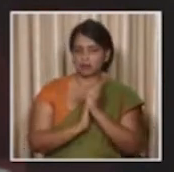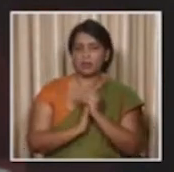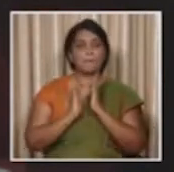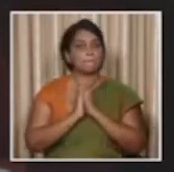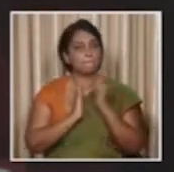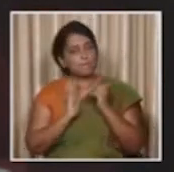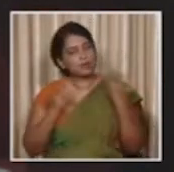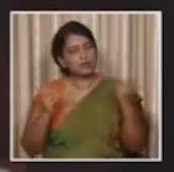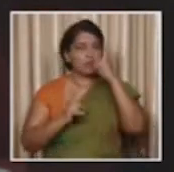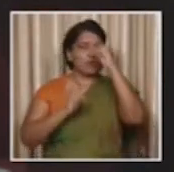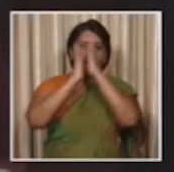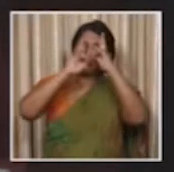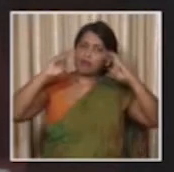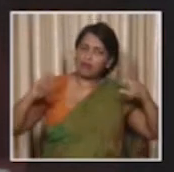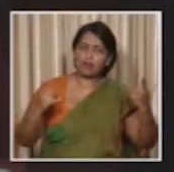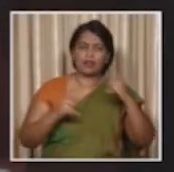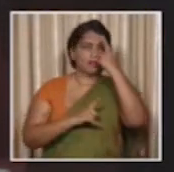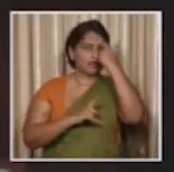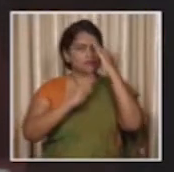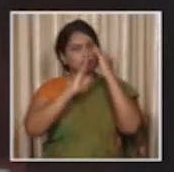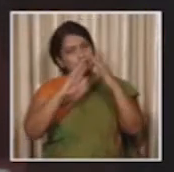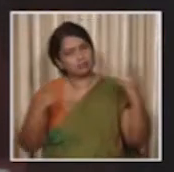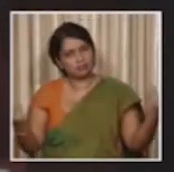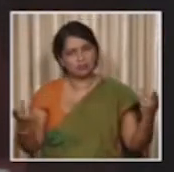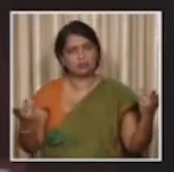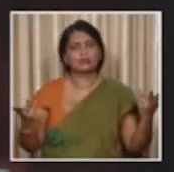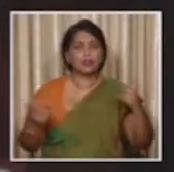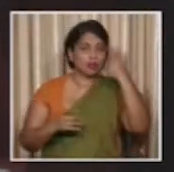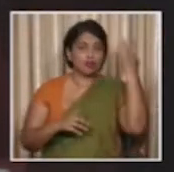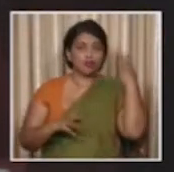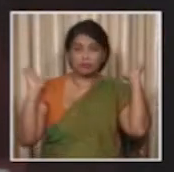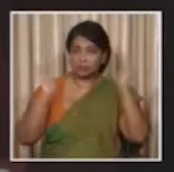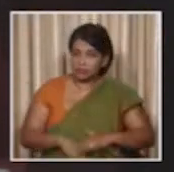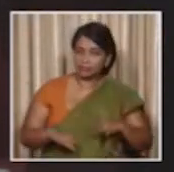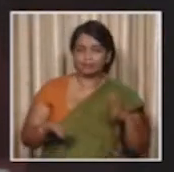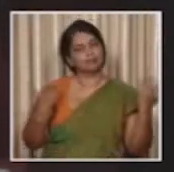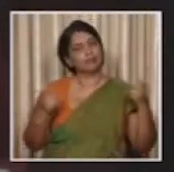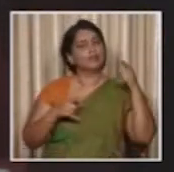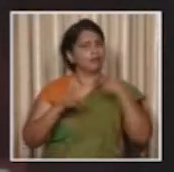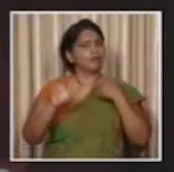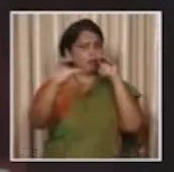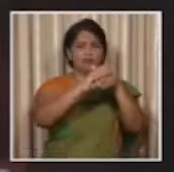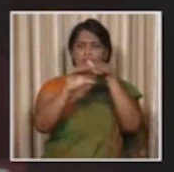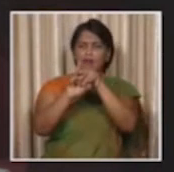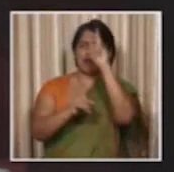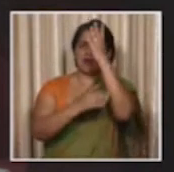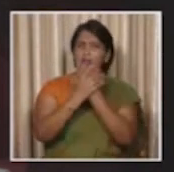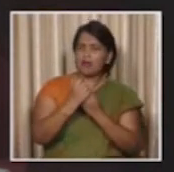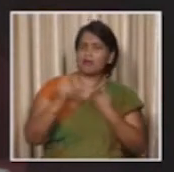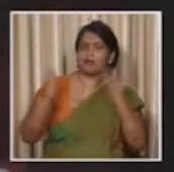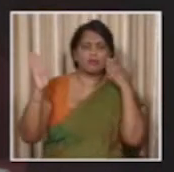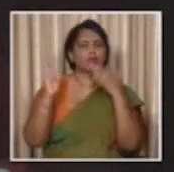पंसल खो वेवा कोविल खो वेवा देवस्थान खो वेवा पल्य खो वेवा एवं गील ए आगम वल्ट